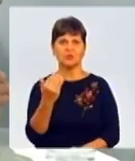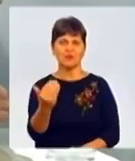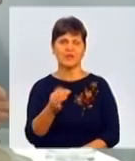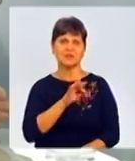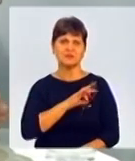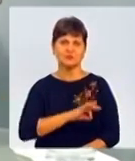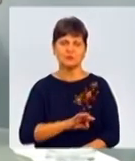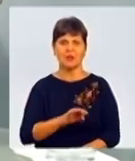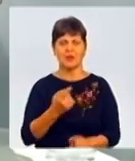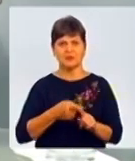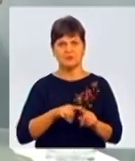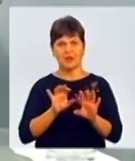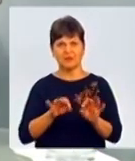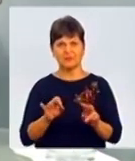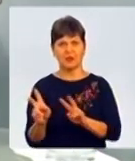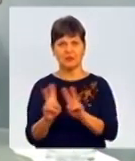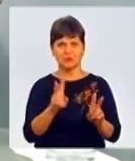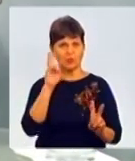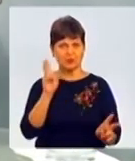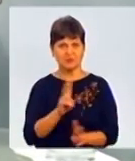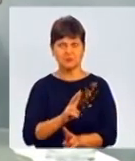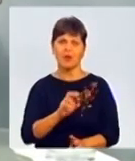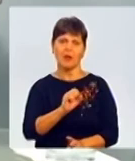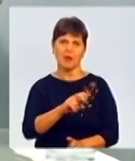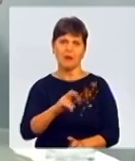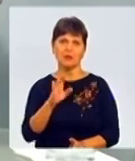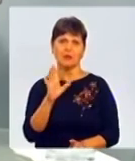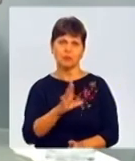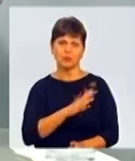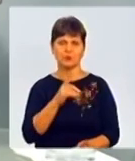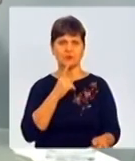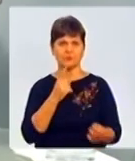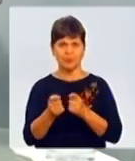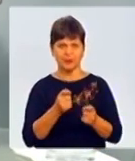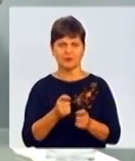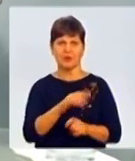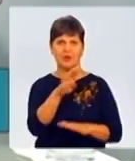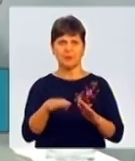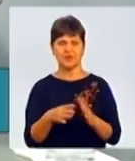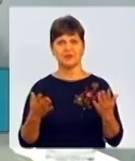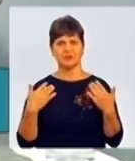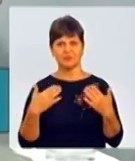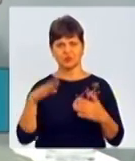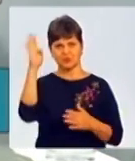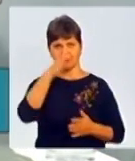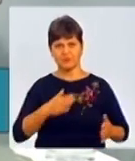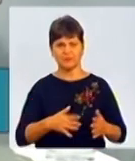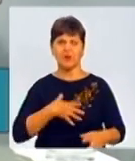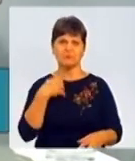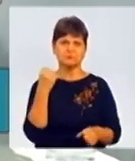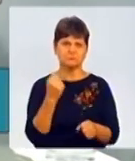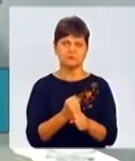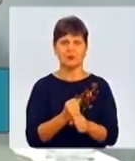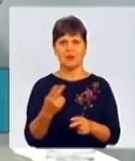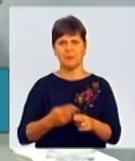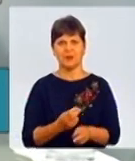відомостями чи ні, ніхто не знає, але будьте обережні під час відпочинку на воді, суворо дотримуйтесь правил безпеки, ніколи